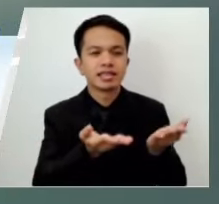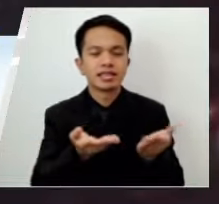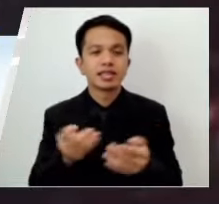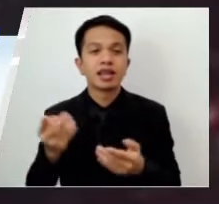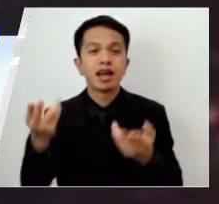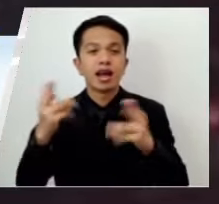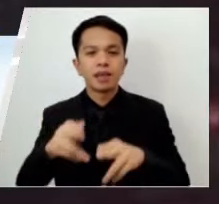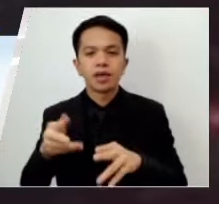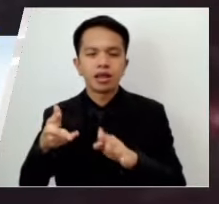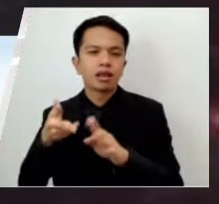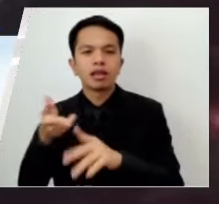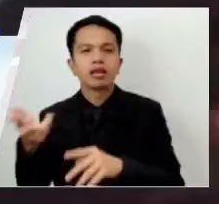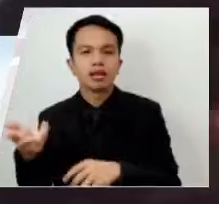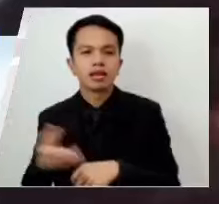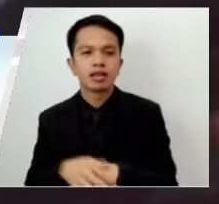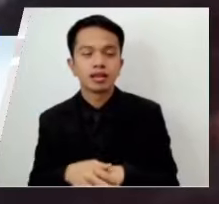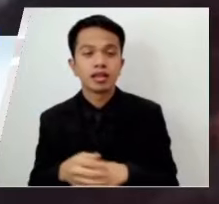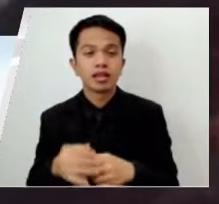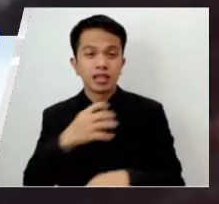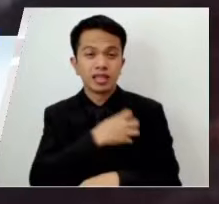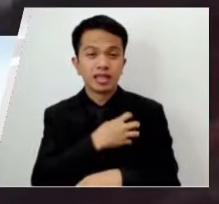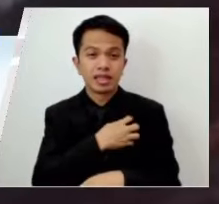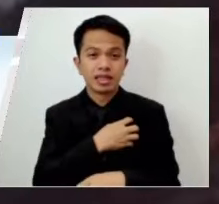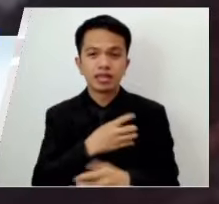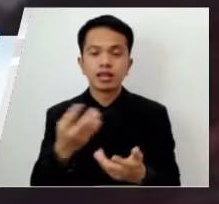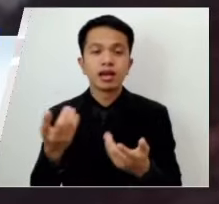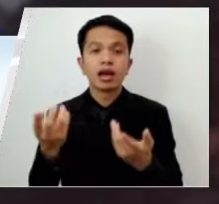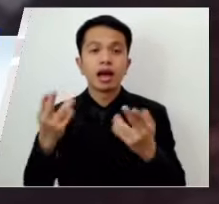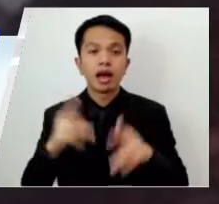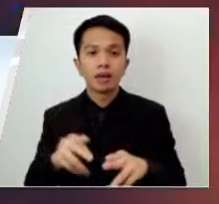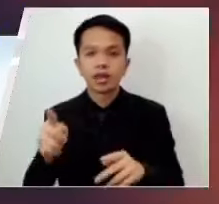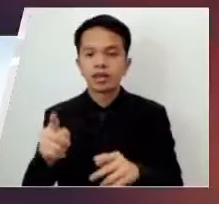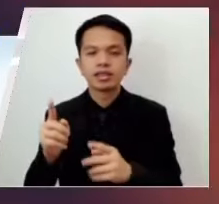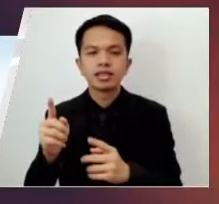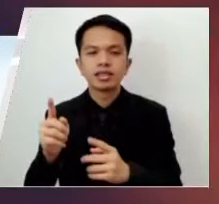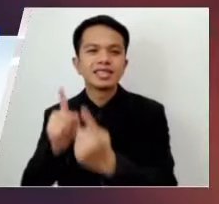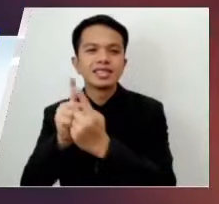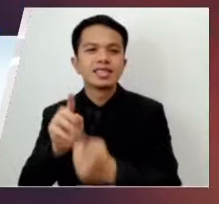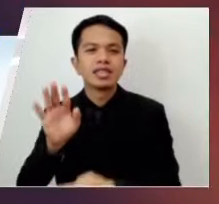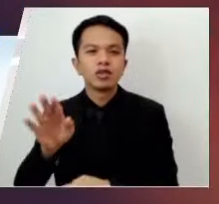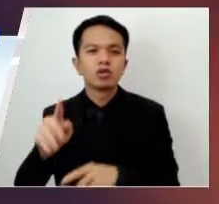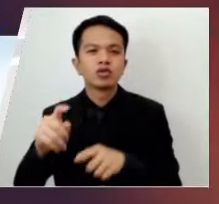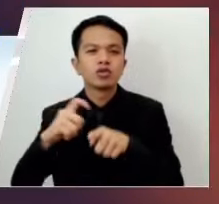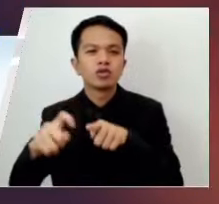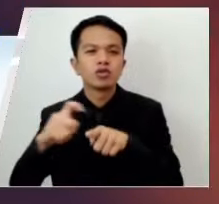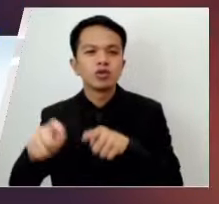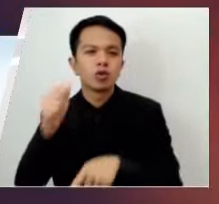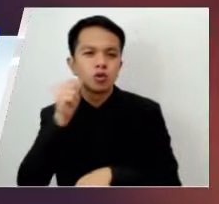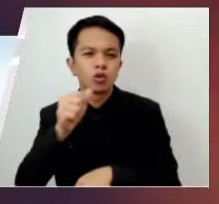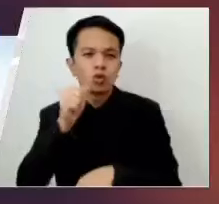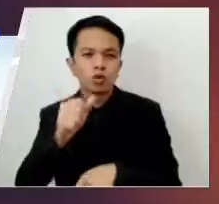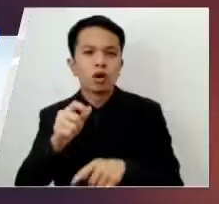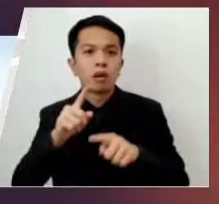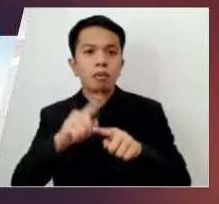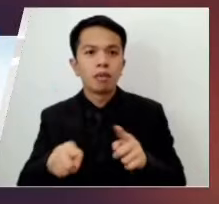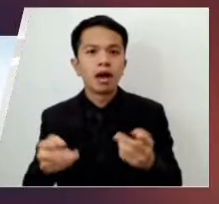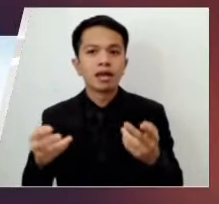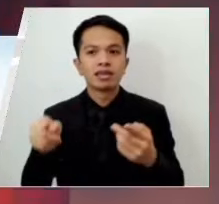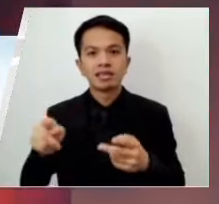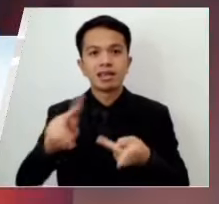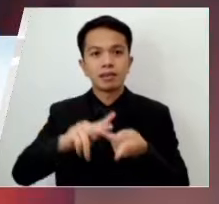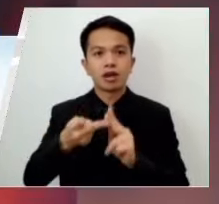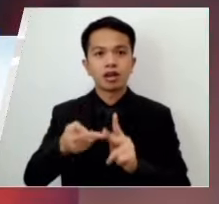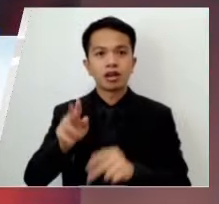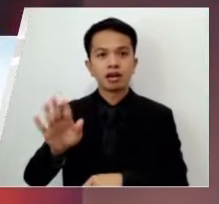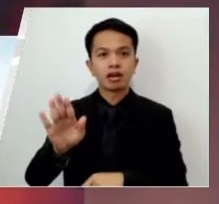bayan. Ayon sa mga pulis, makikipagkita umano dapat ang biktima sa kanyang textmate na babae. Pero ang live-in partner ng